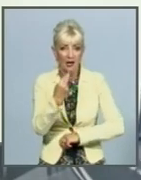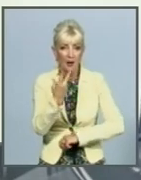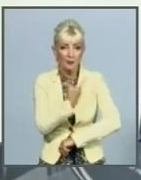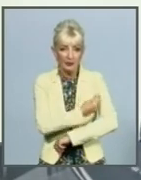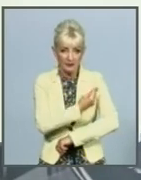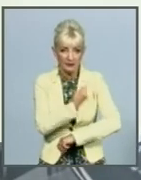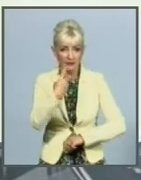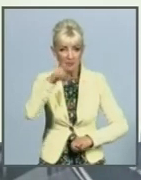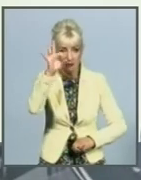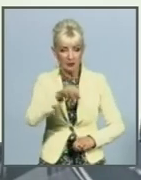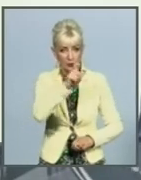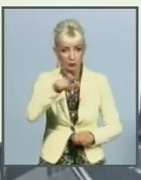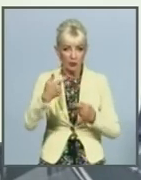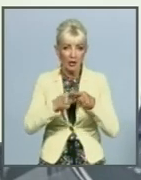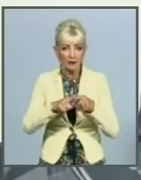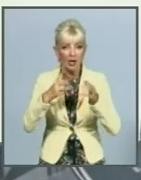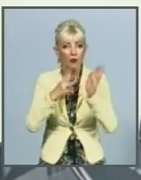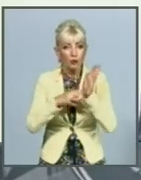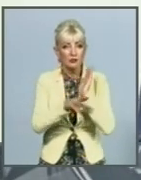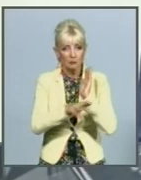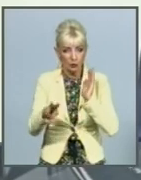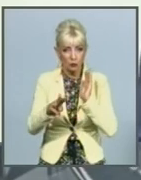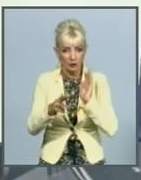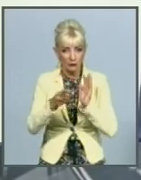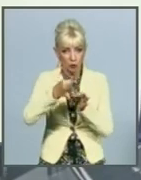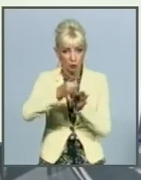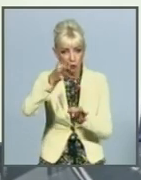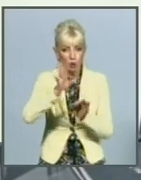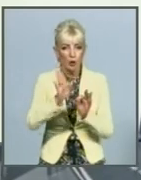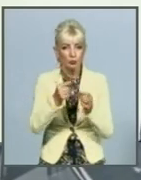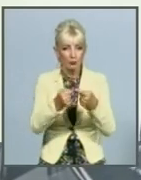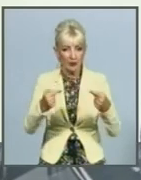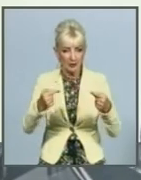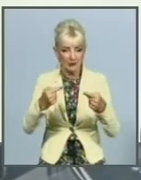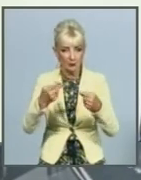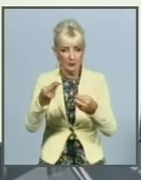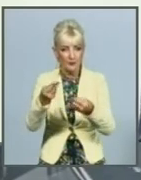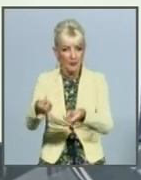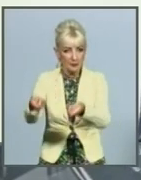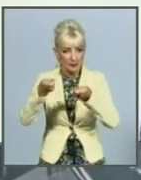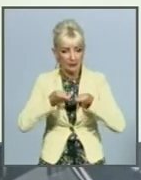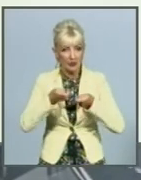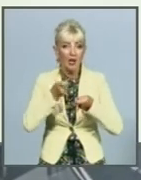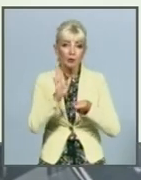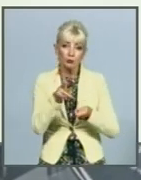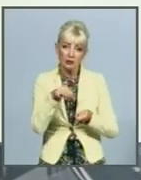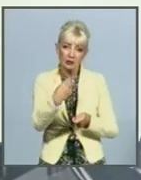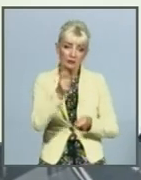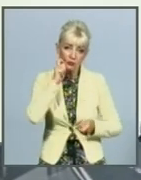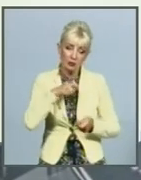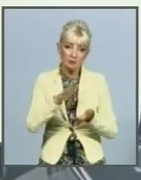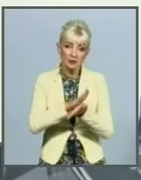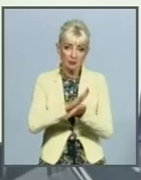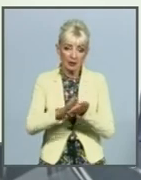населення. Це близько 8 мільйонів доз. Вона буде приходити різними траншами, і зараз ведуться перемовини, чи вона буде надаватись в Україну